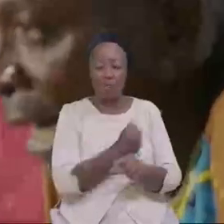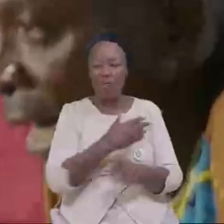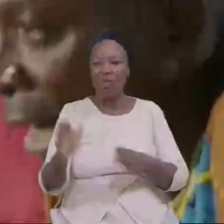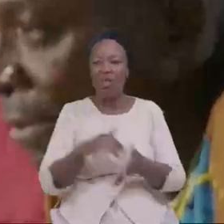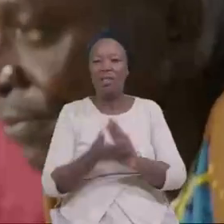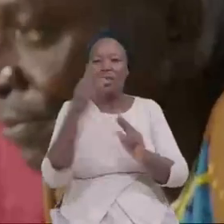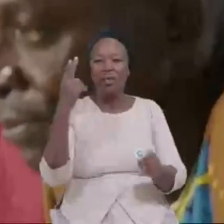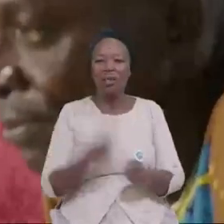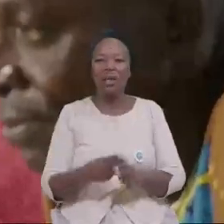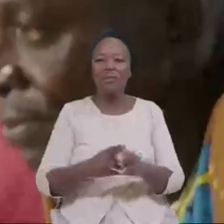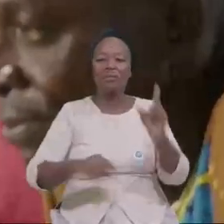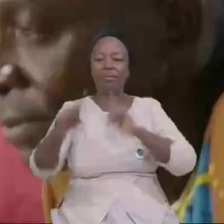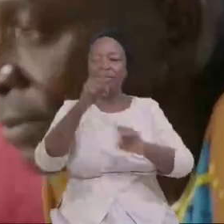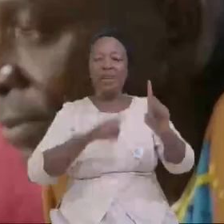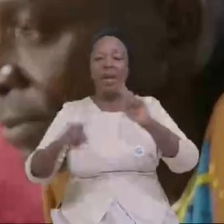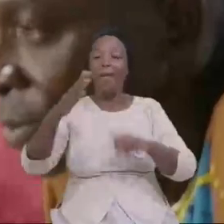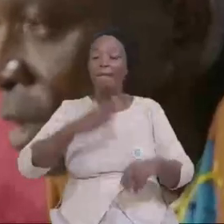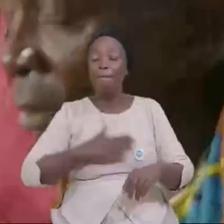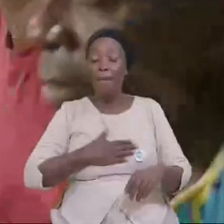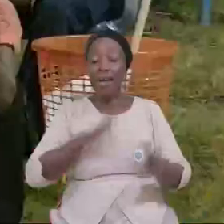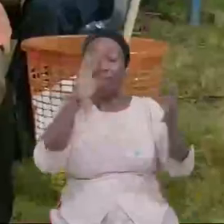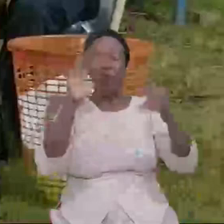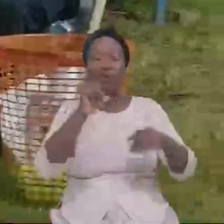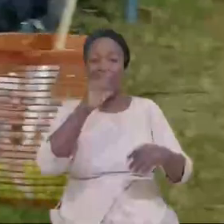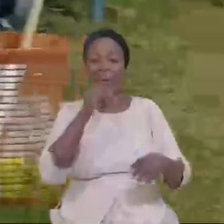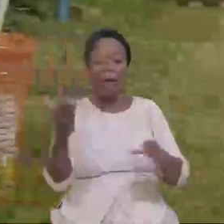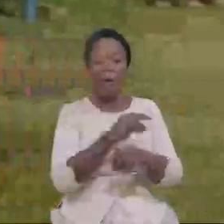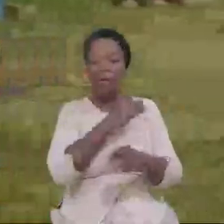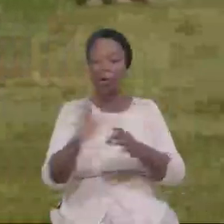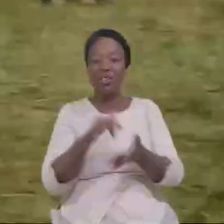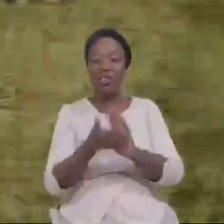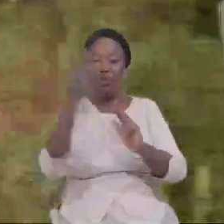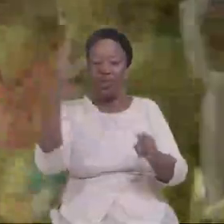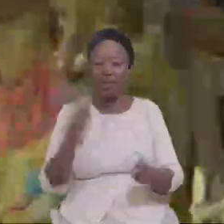déçues. Mes attentes ne seront pas déçues.